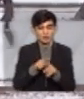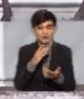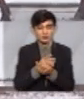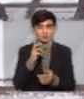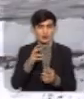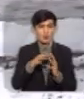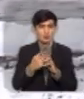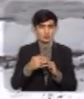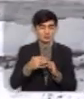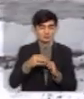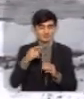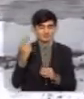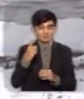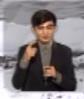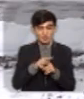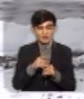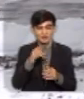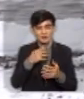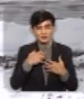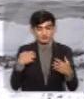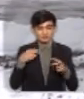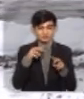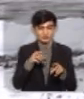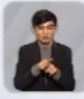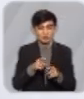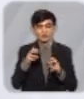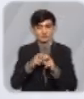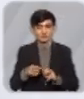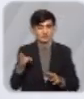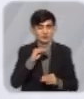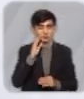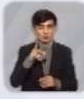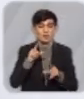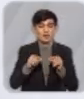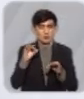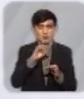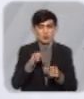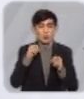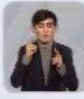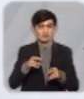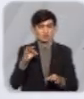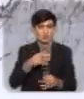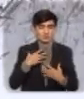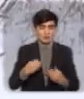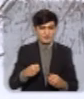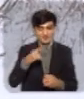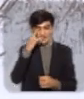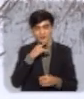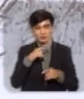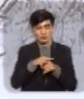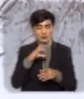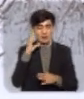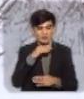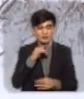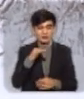единственный источник дохода в селе. В свою очередь, непринятое на переработку молоко будет представлять опасность здоровью казахстанцев, ведь может